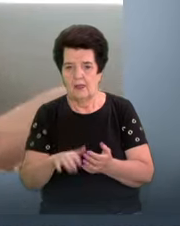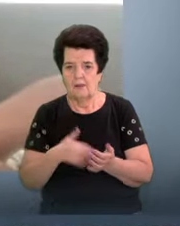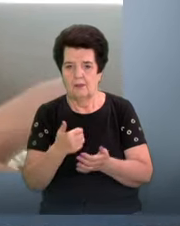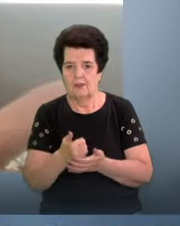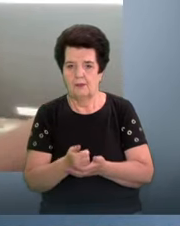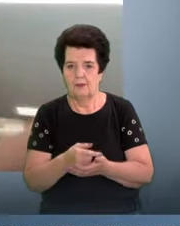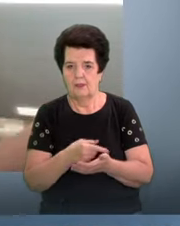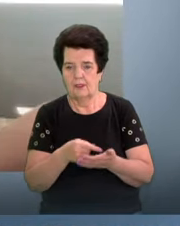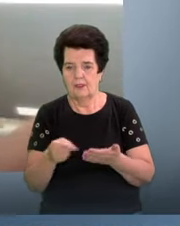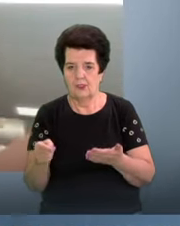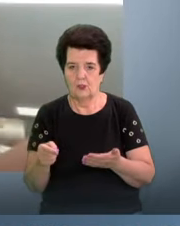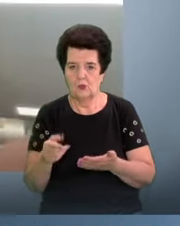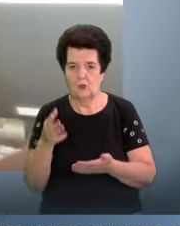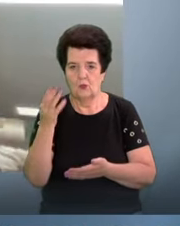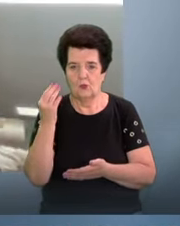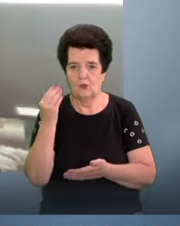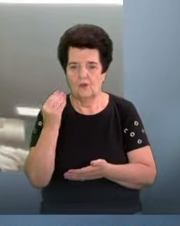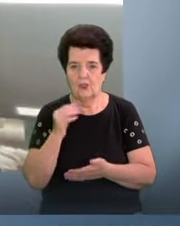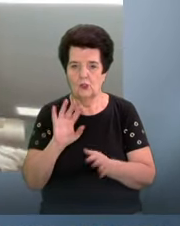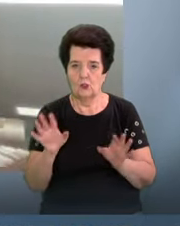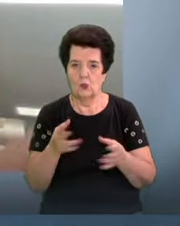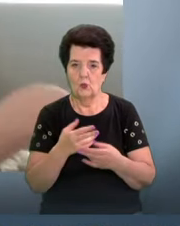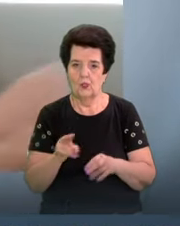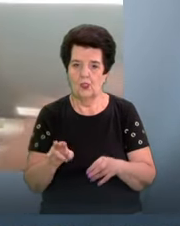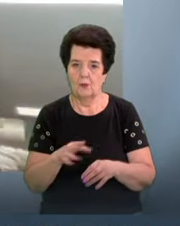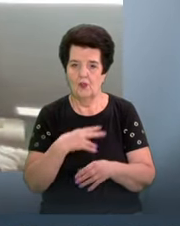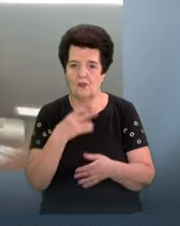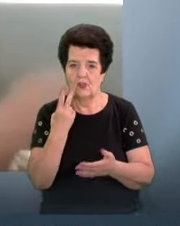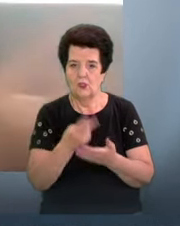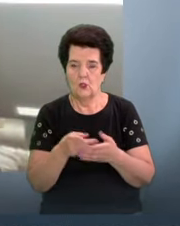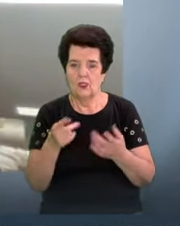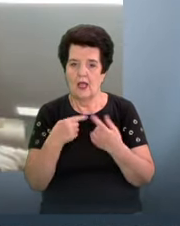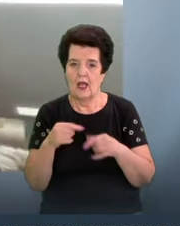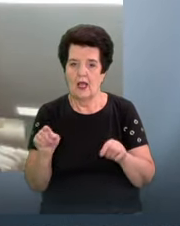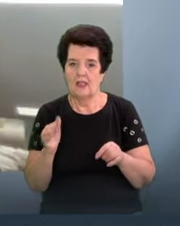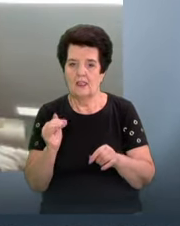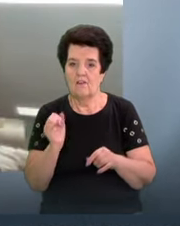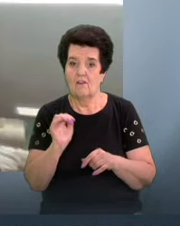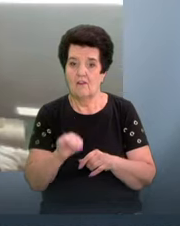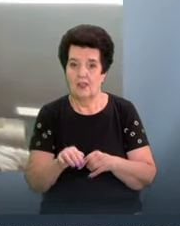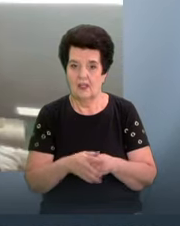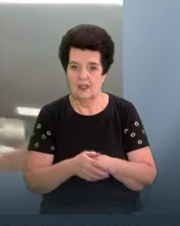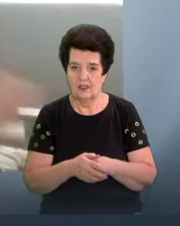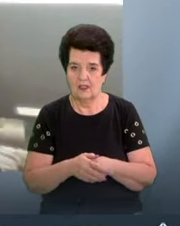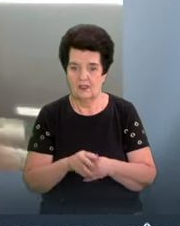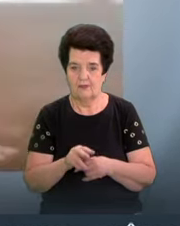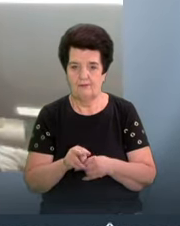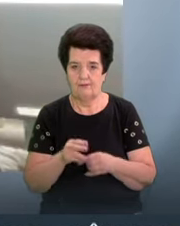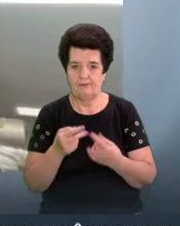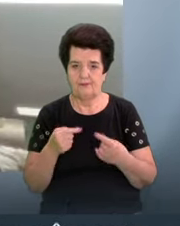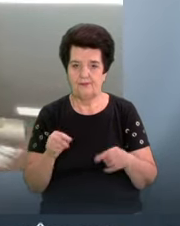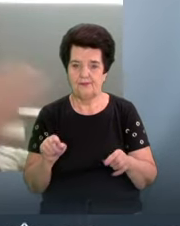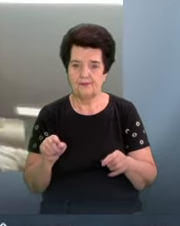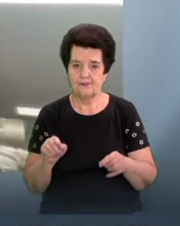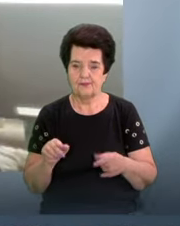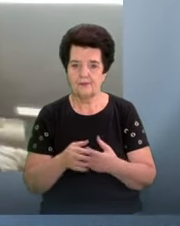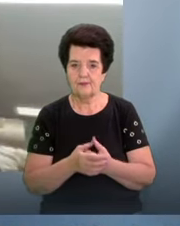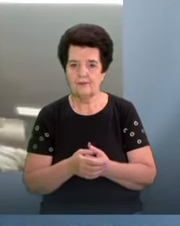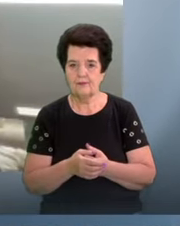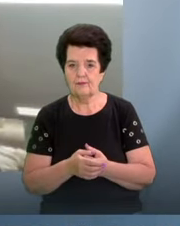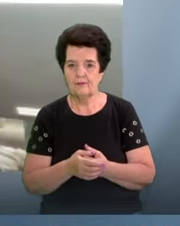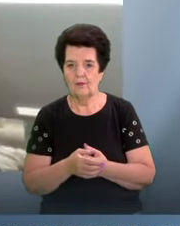că accentul moldovenesc nu trebuie să fie văzut altfel decât accentul bănățean sau ardelenesc